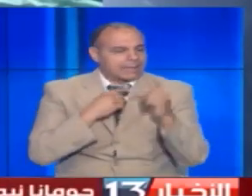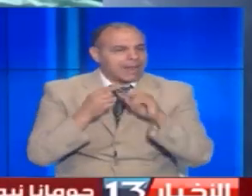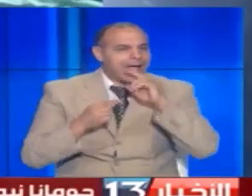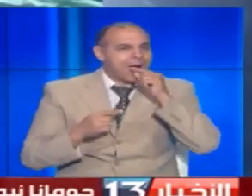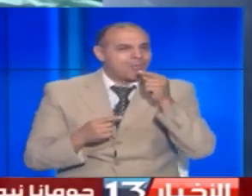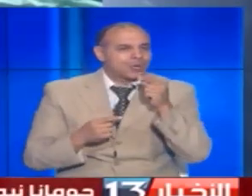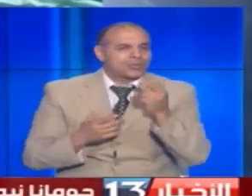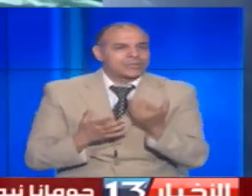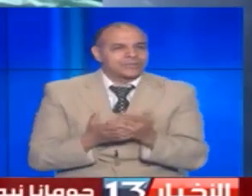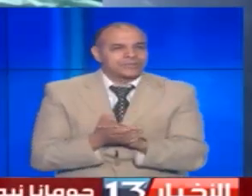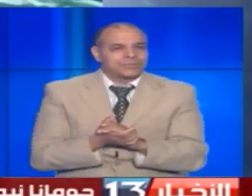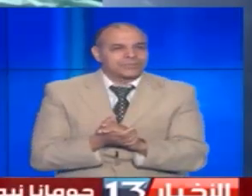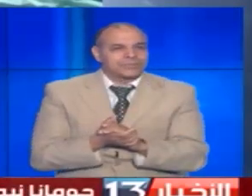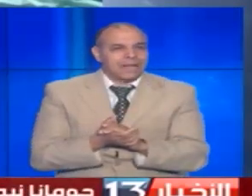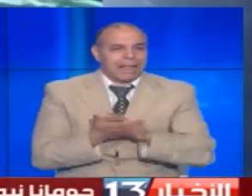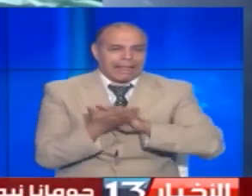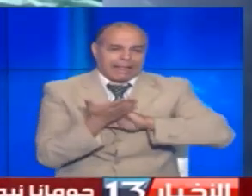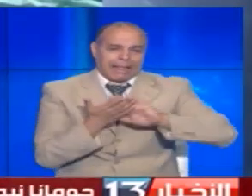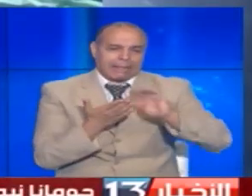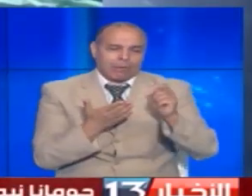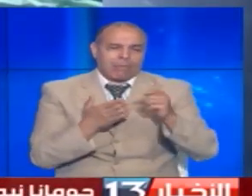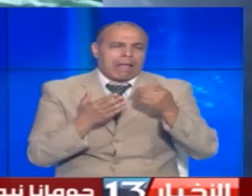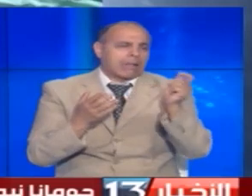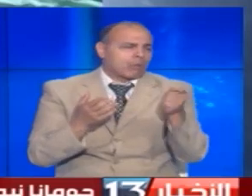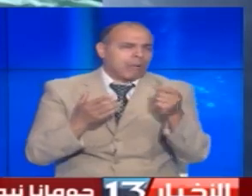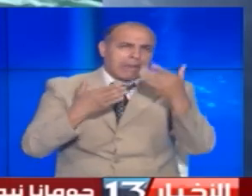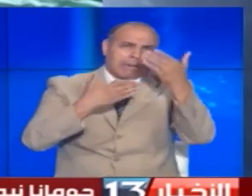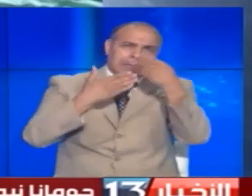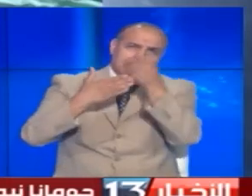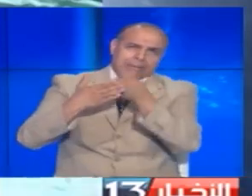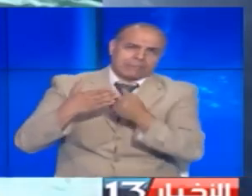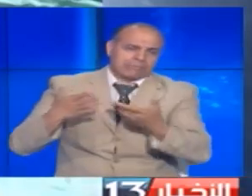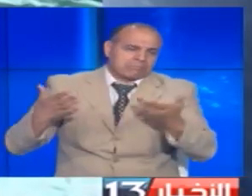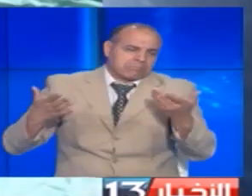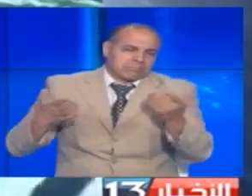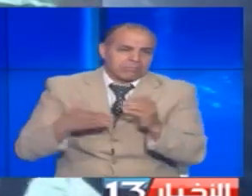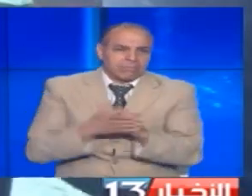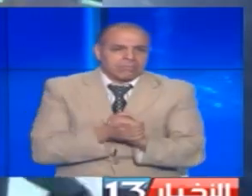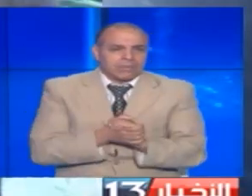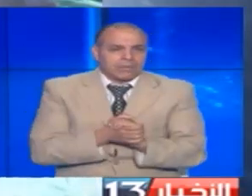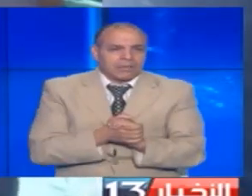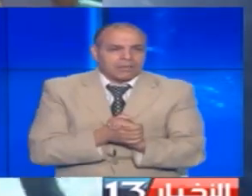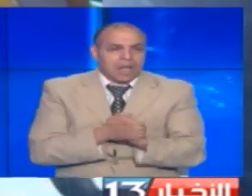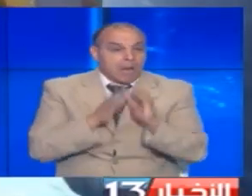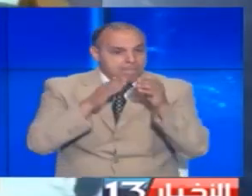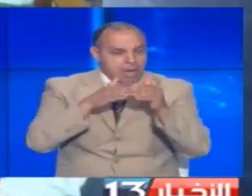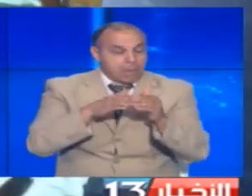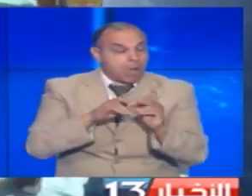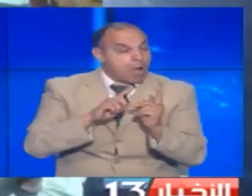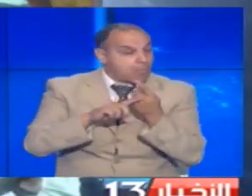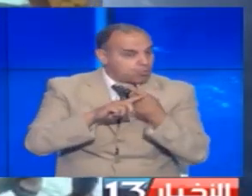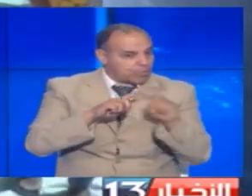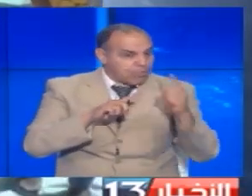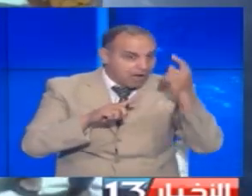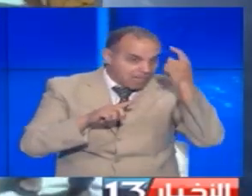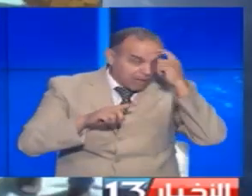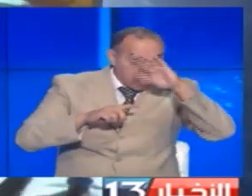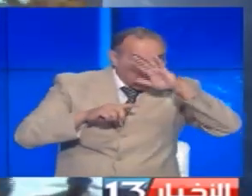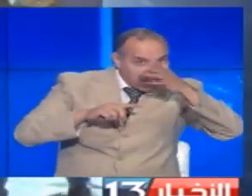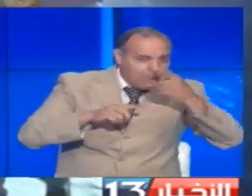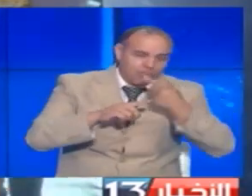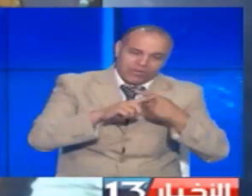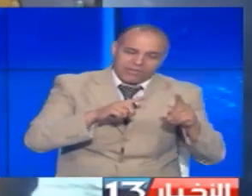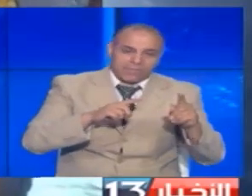على سطح طبيعي هلا في رسم على مختلف السطوح يعني